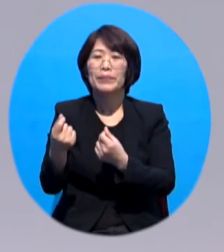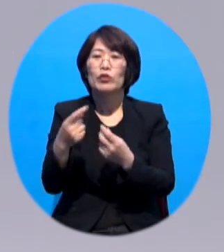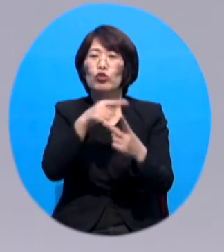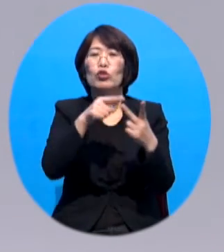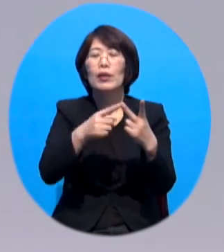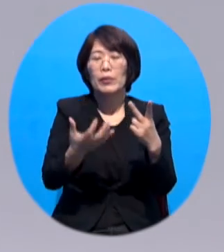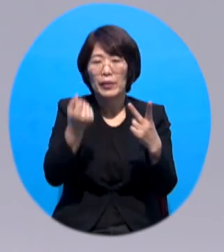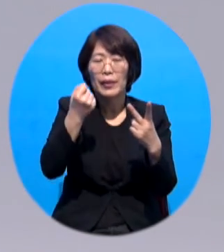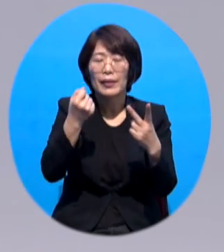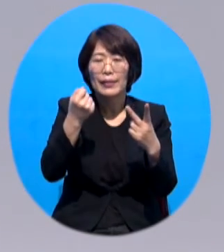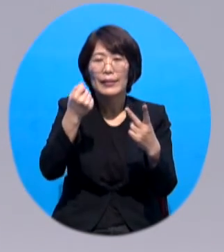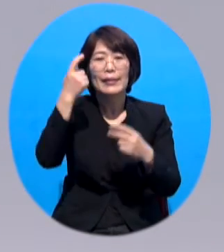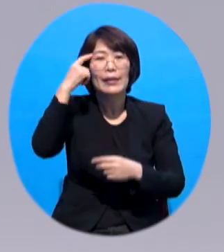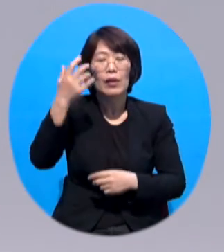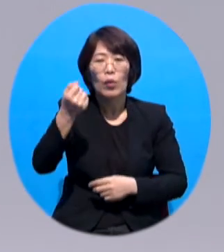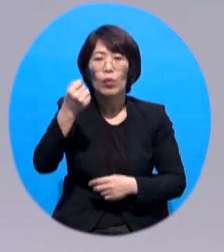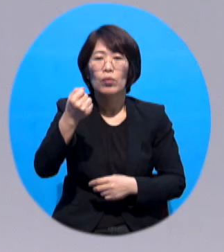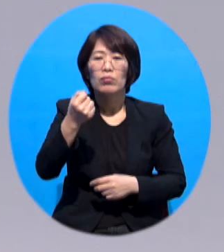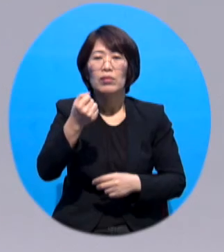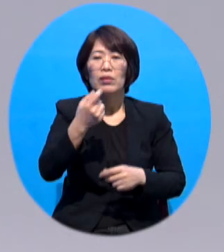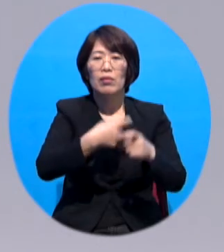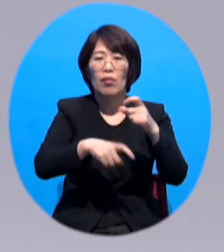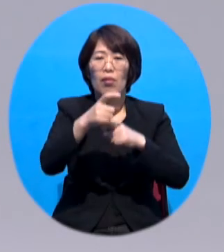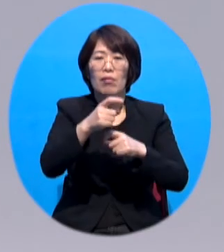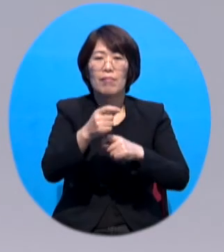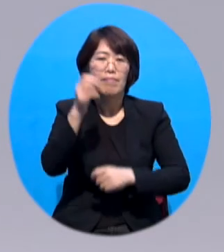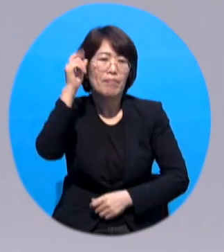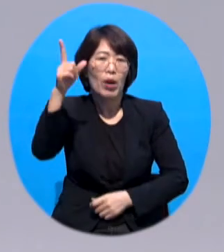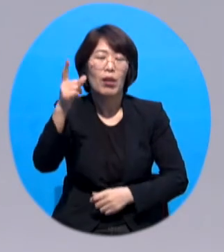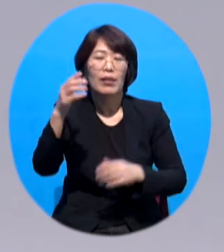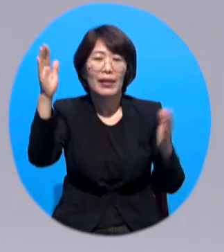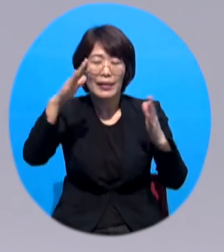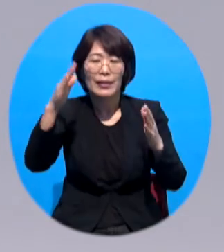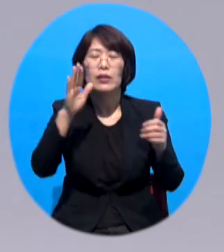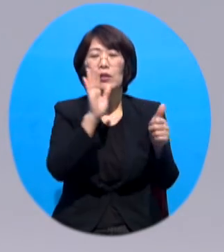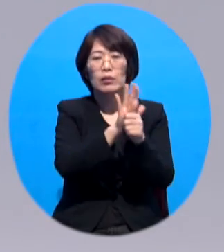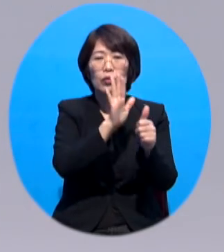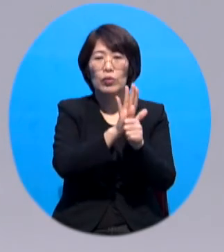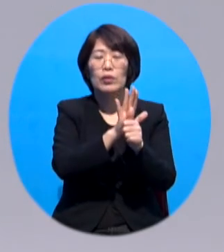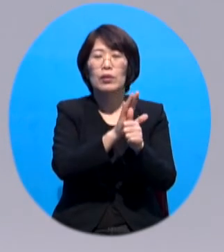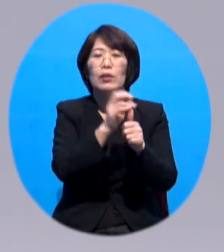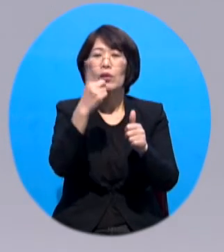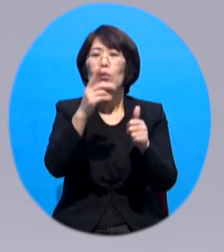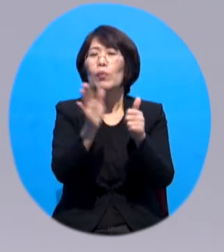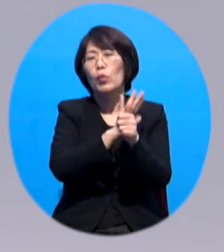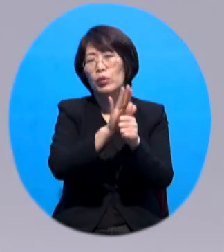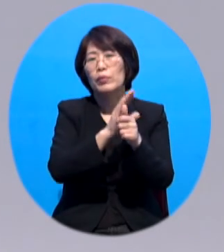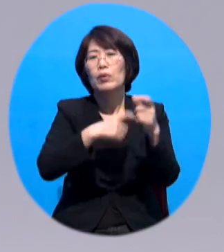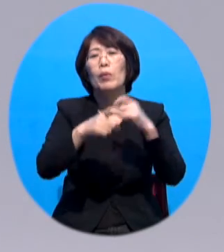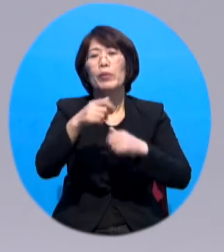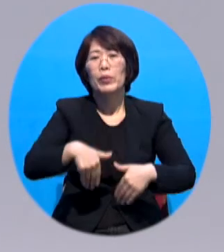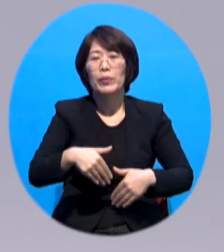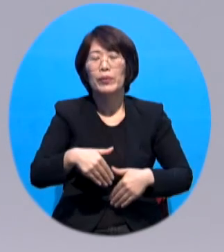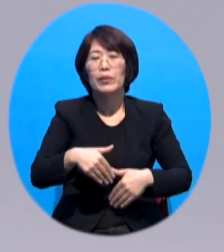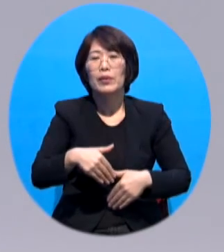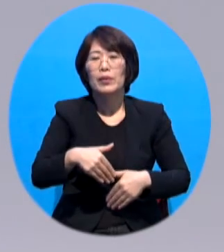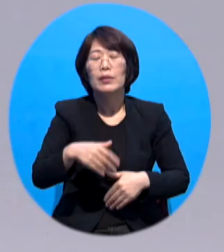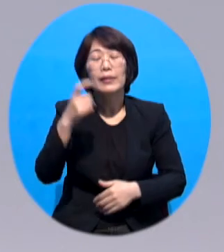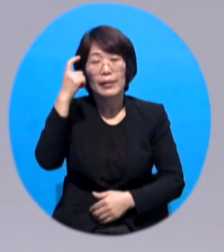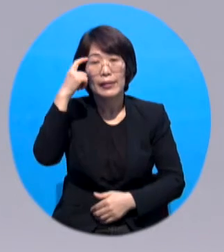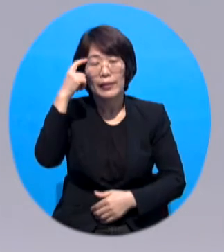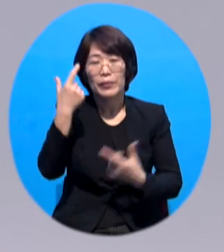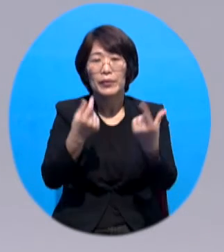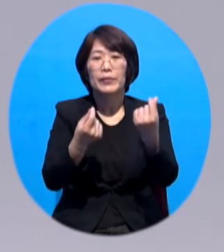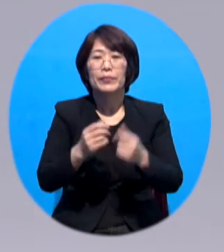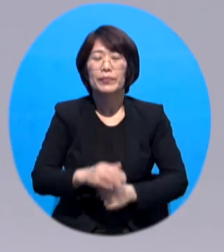천재 속에서 그보다 더 툭 추락 아이들에 대한 지웅 과 어 배포 살피곤 더 강화된 다른 생각을 갖고